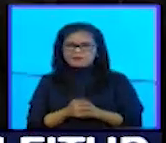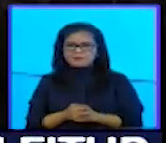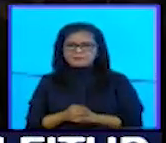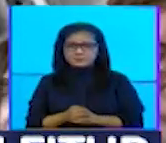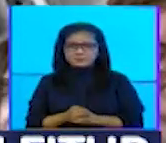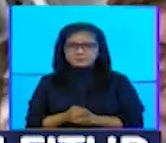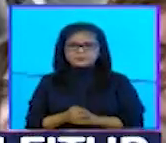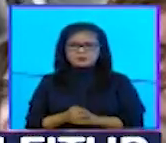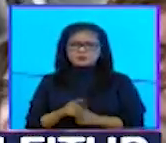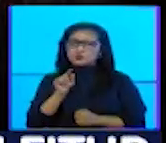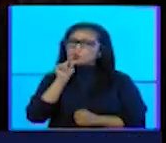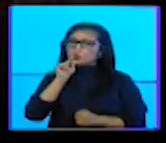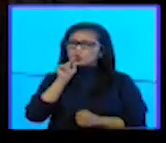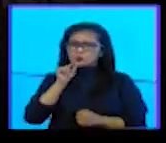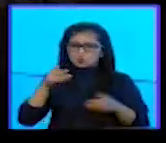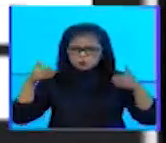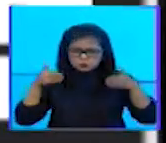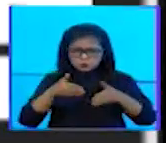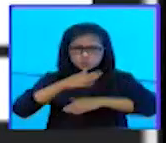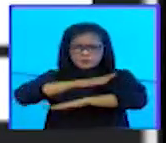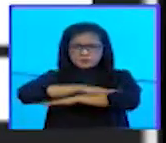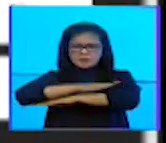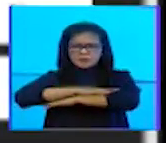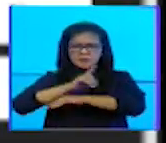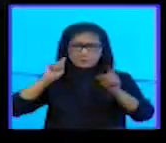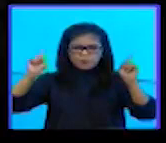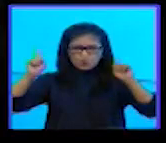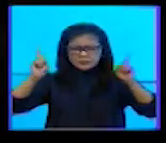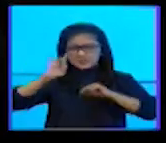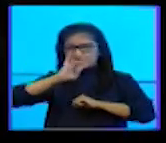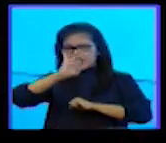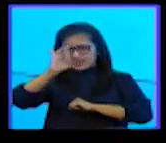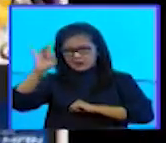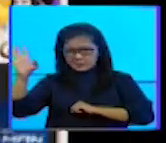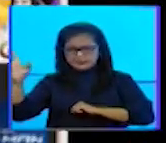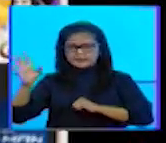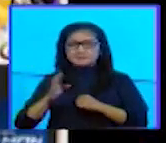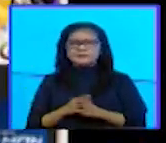news, religi, dan free international channels. Tim Liputan iNews melaporkan.